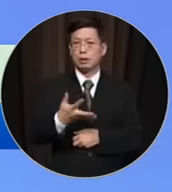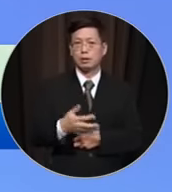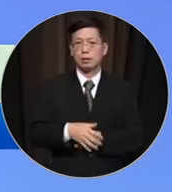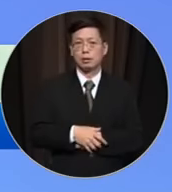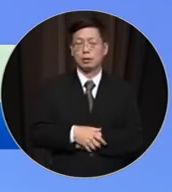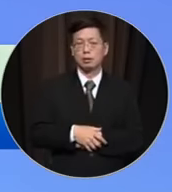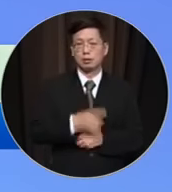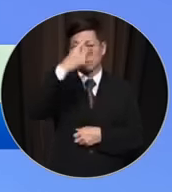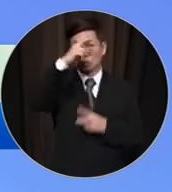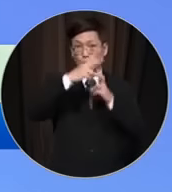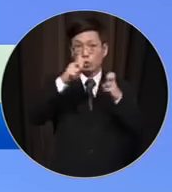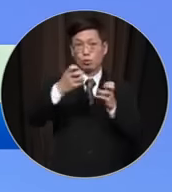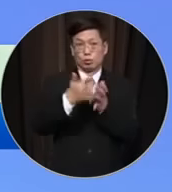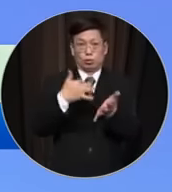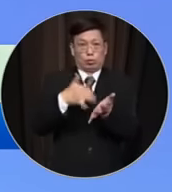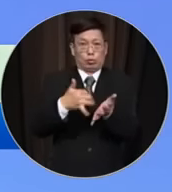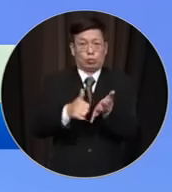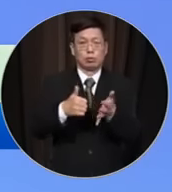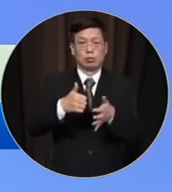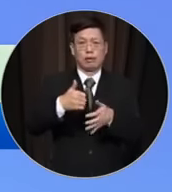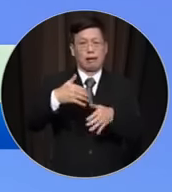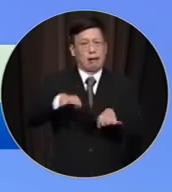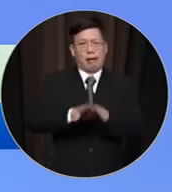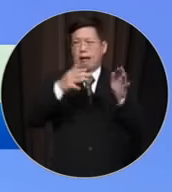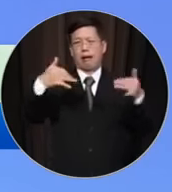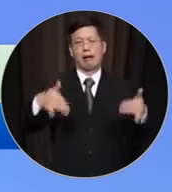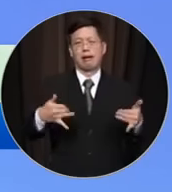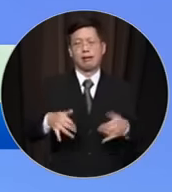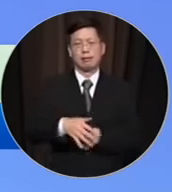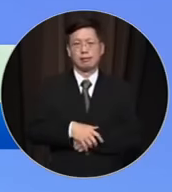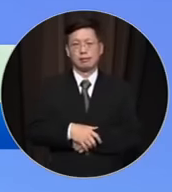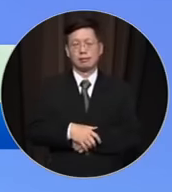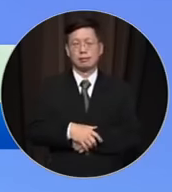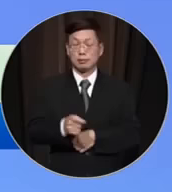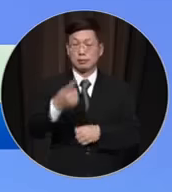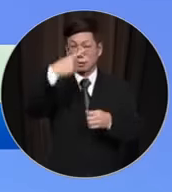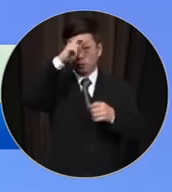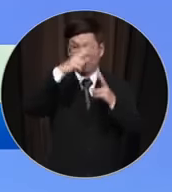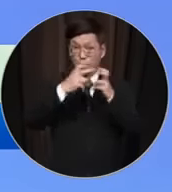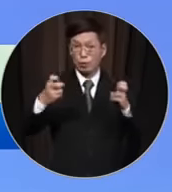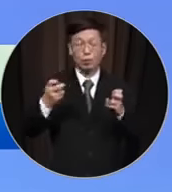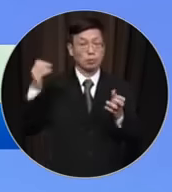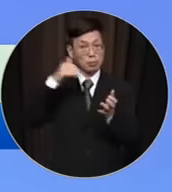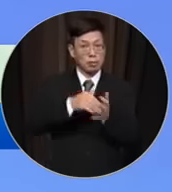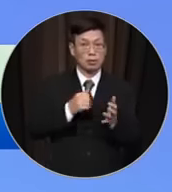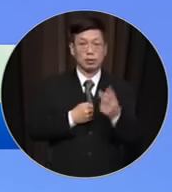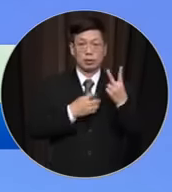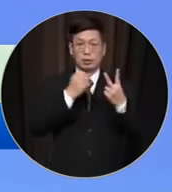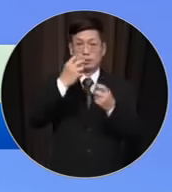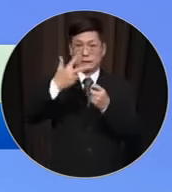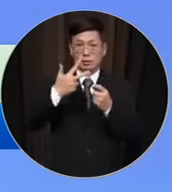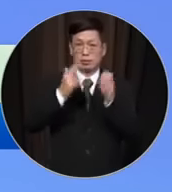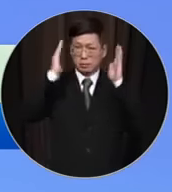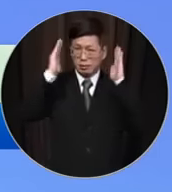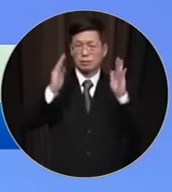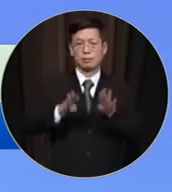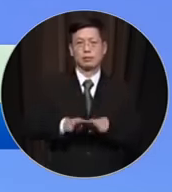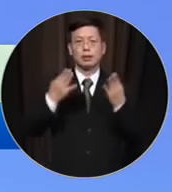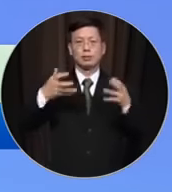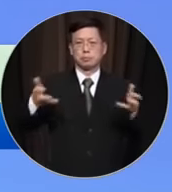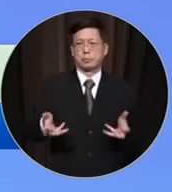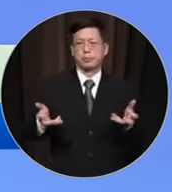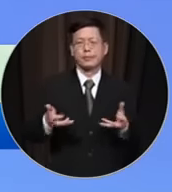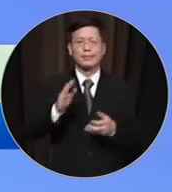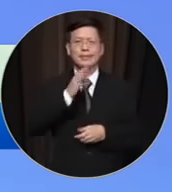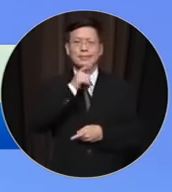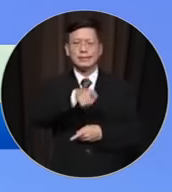候故宫南院的预算设计根本就还没有完成，因为这样故宫南院直到2007年才正式动工，但是因